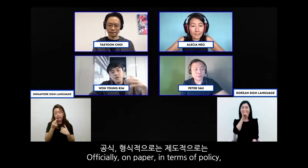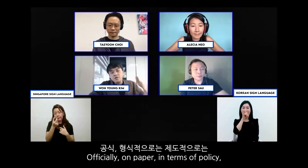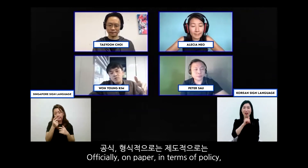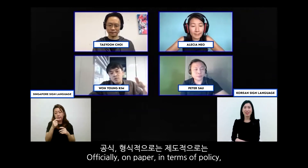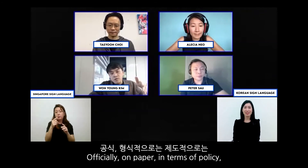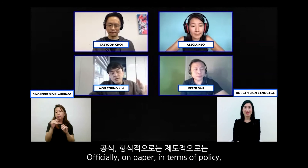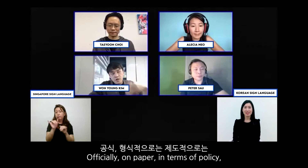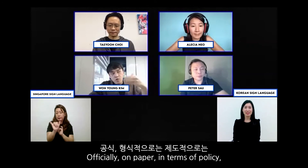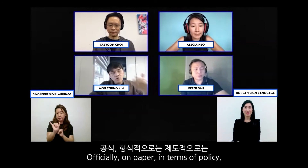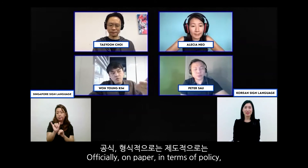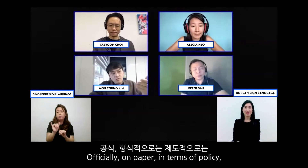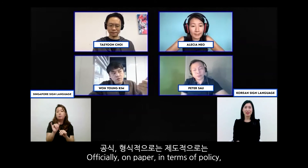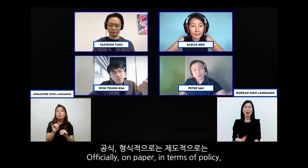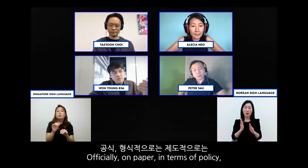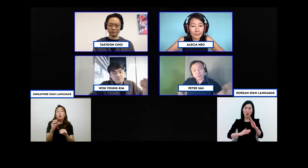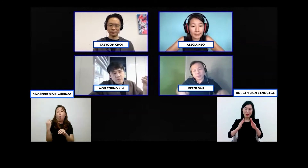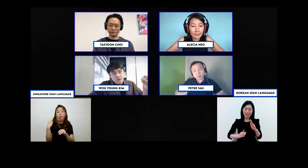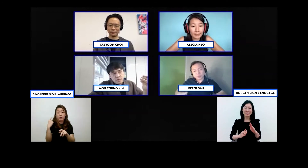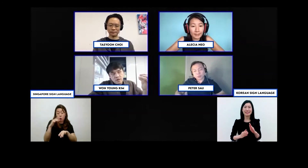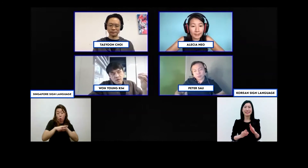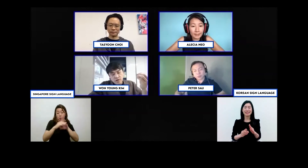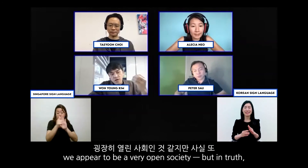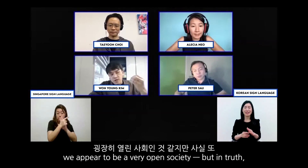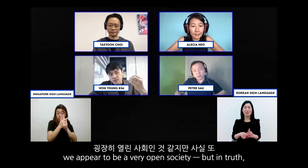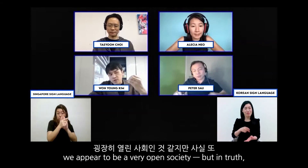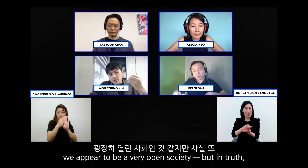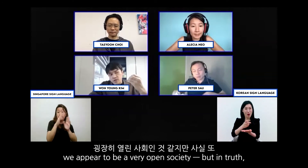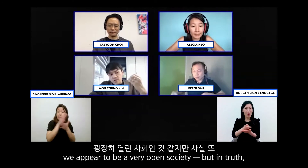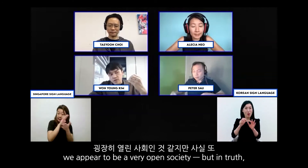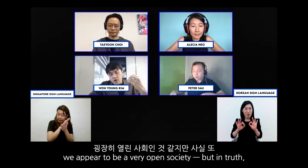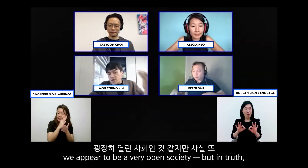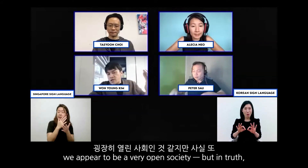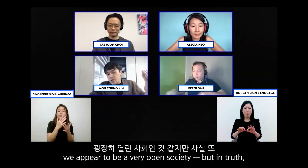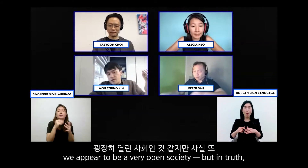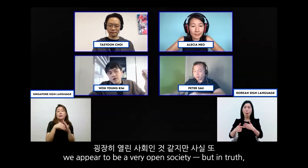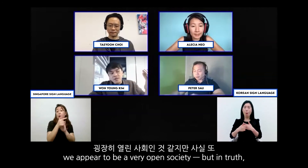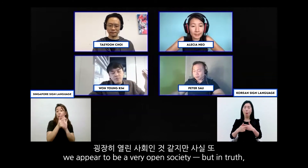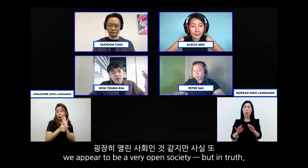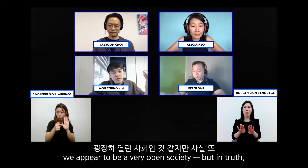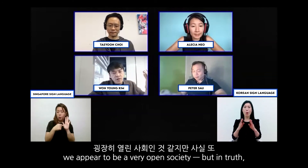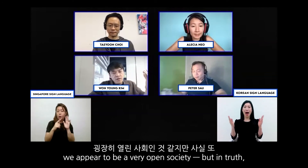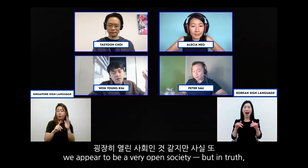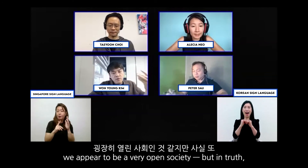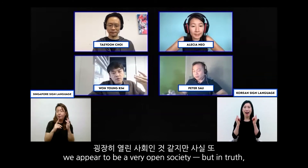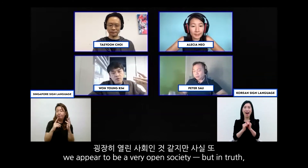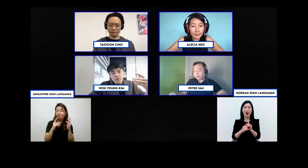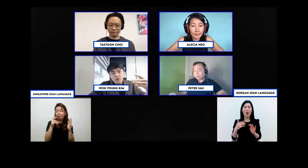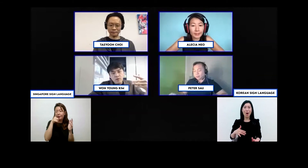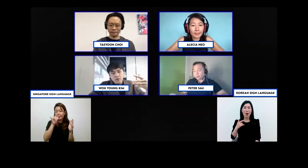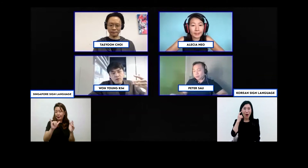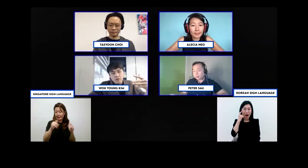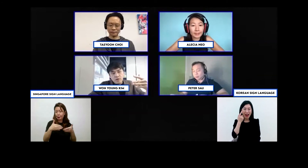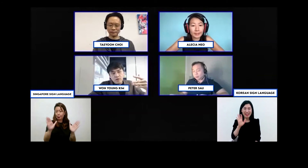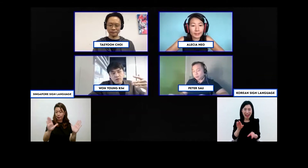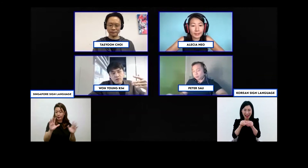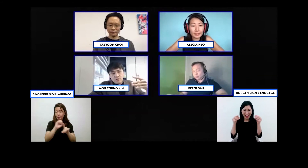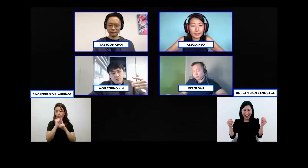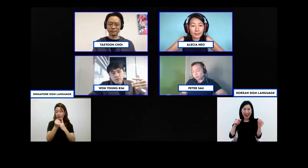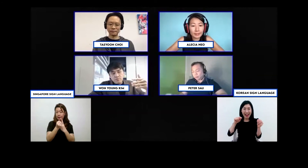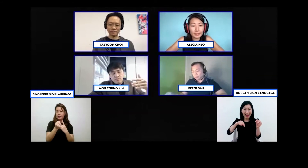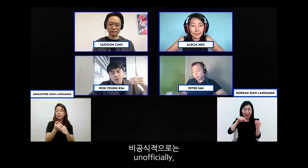공식 형식적으로는 제도적으로는 굉장히 열린 사회인 것 같지만 사실 또